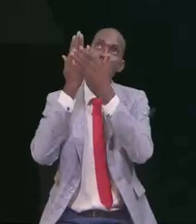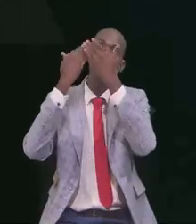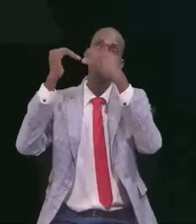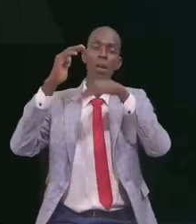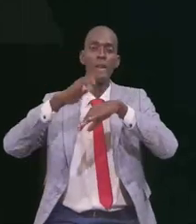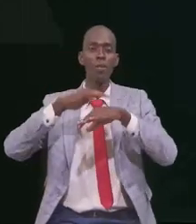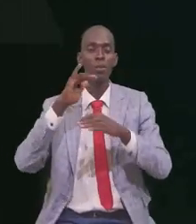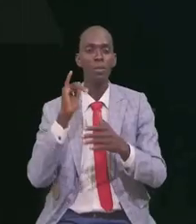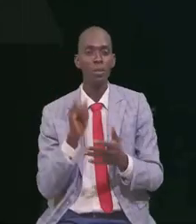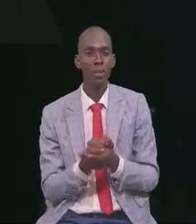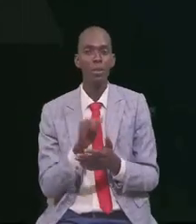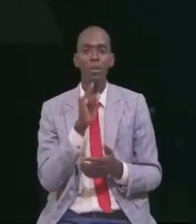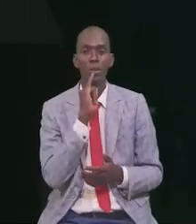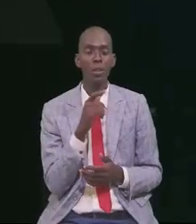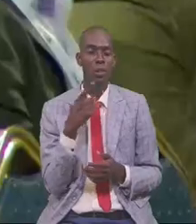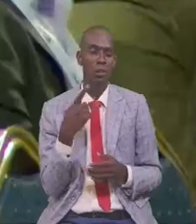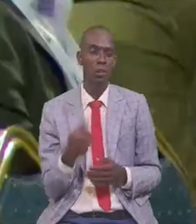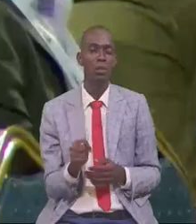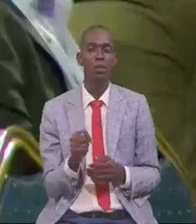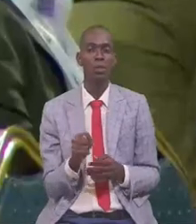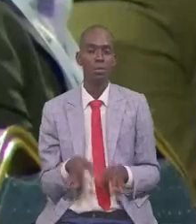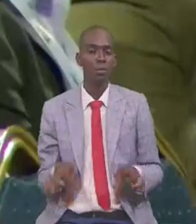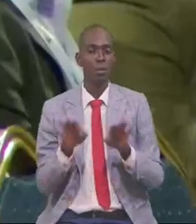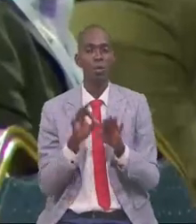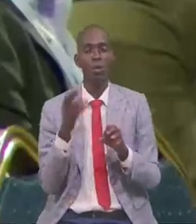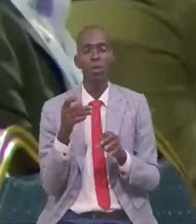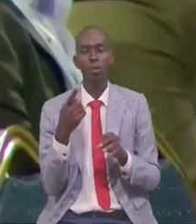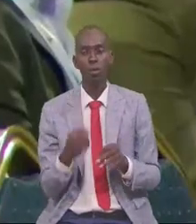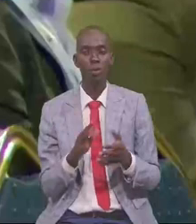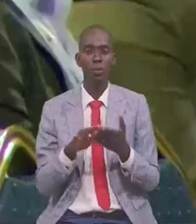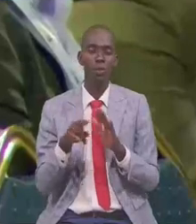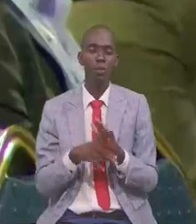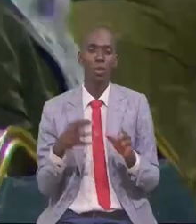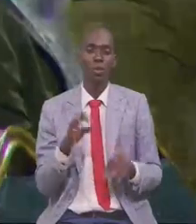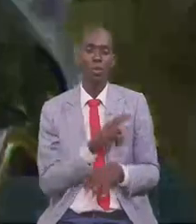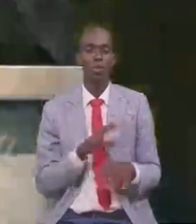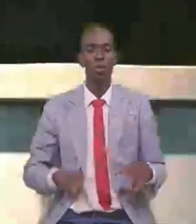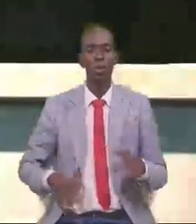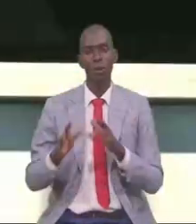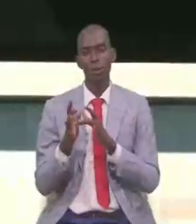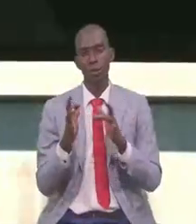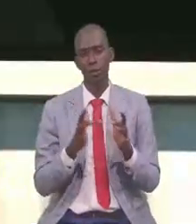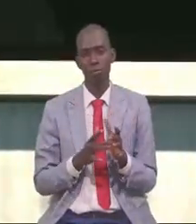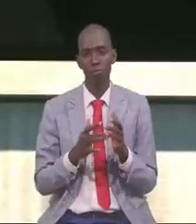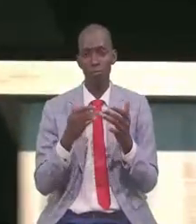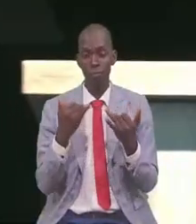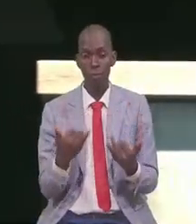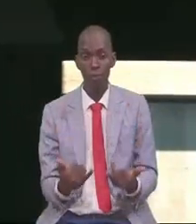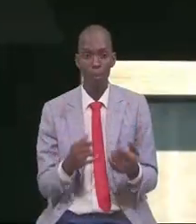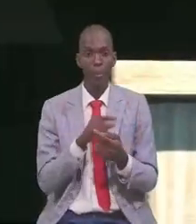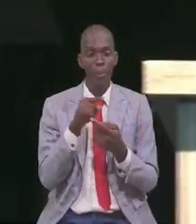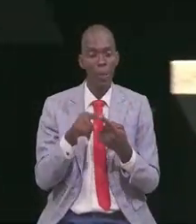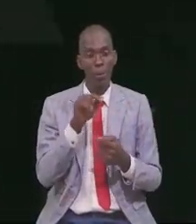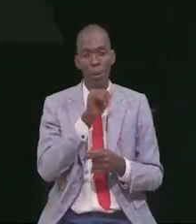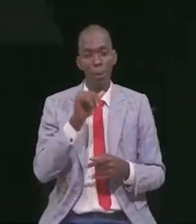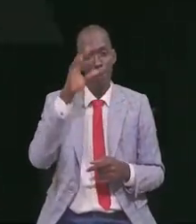valeur du pardon du Seigneur Jésus-Christ. Maintenant, quand un homme te